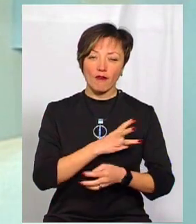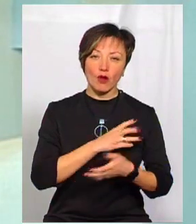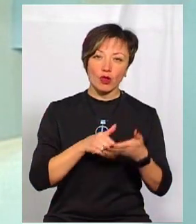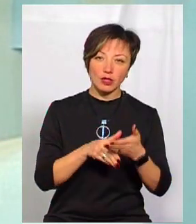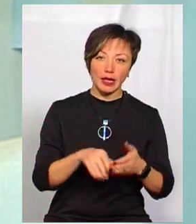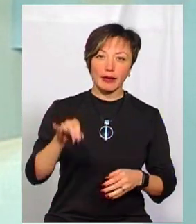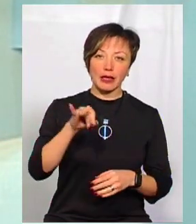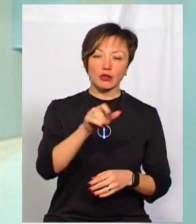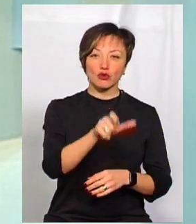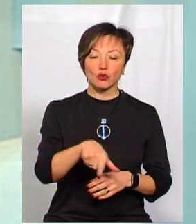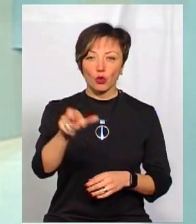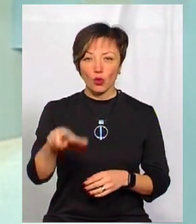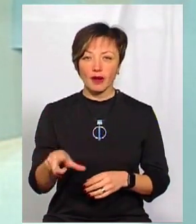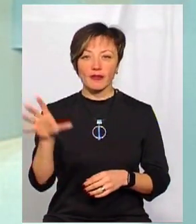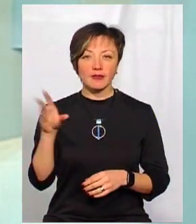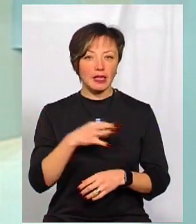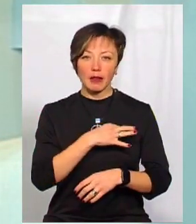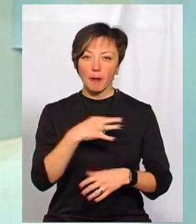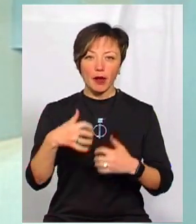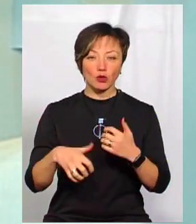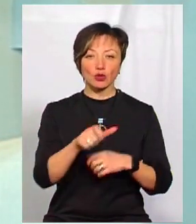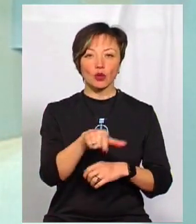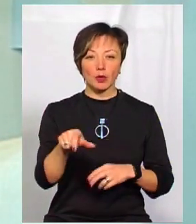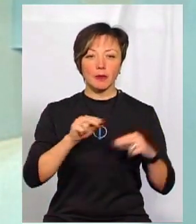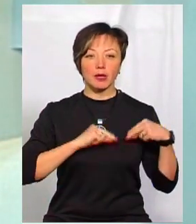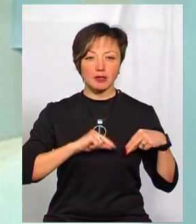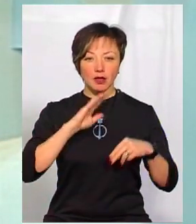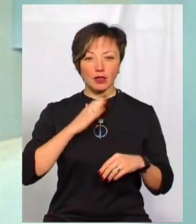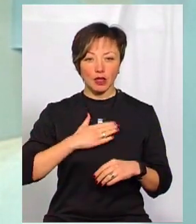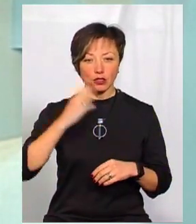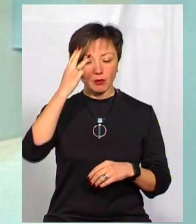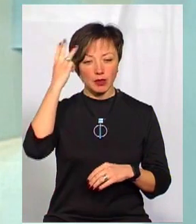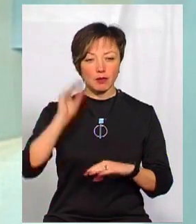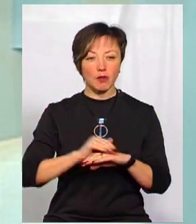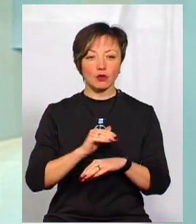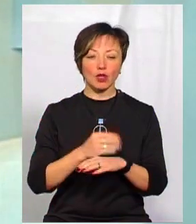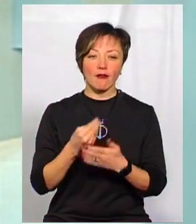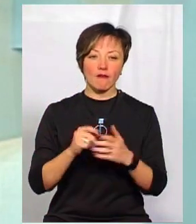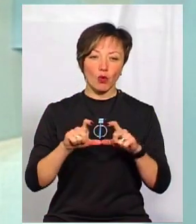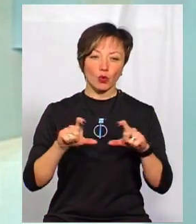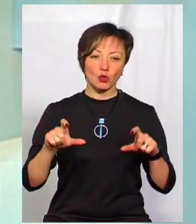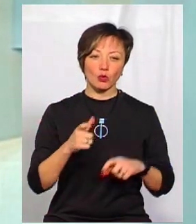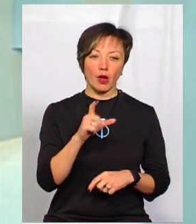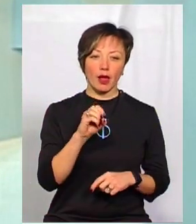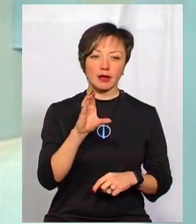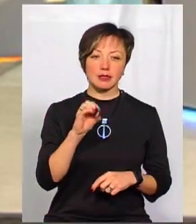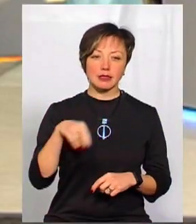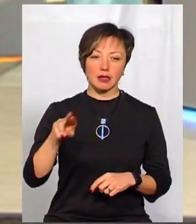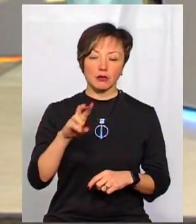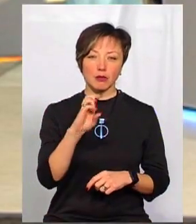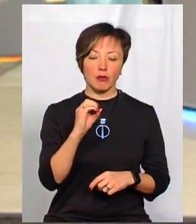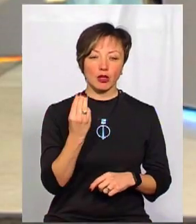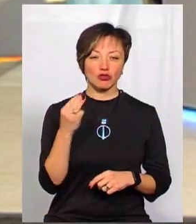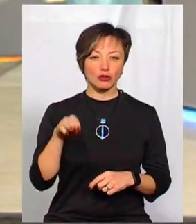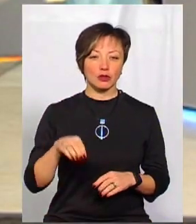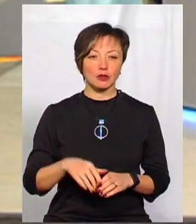краєзнавців, істориків, всіх небайдужих людей і працівників нашого Хмельницького благодійного фонду «Хесед-Бешт».